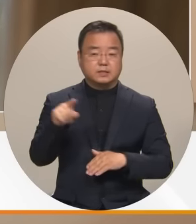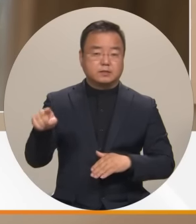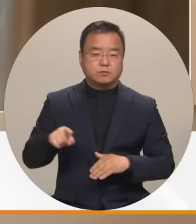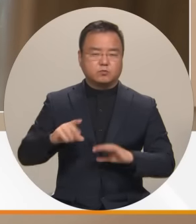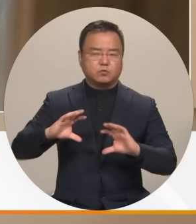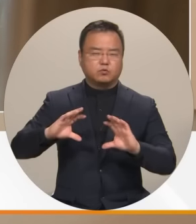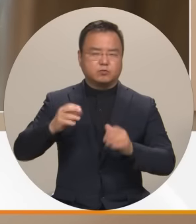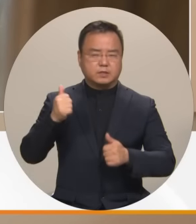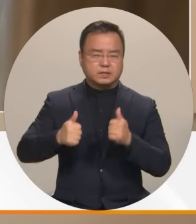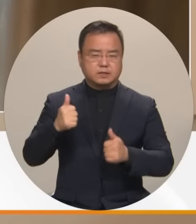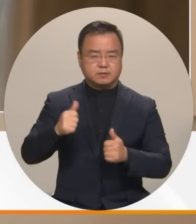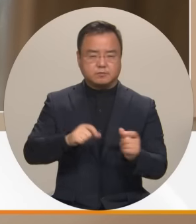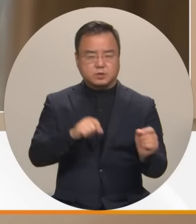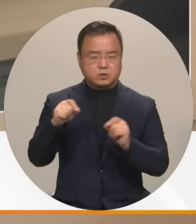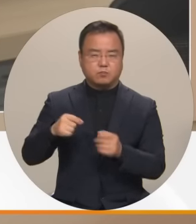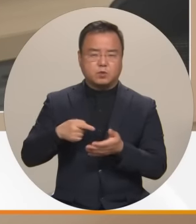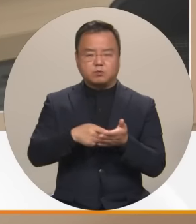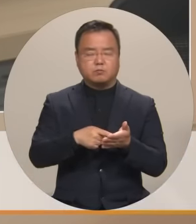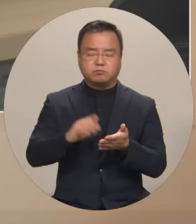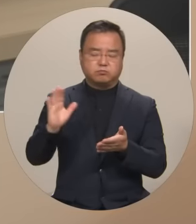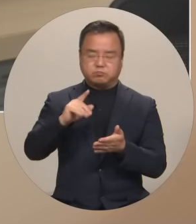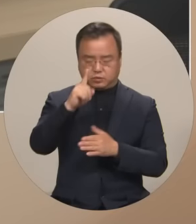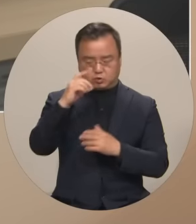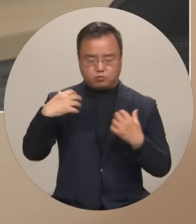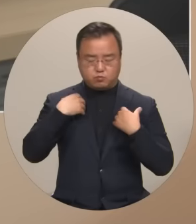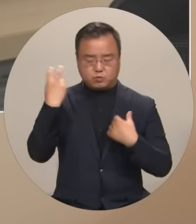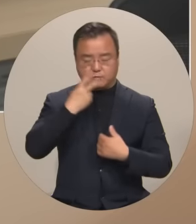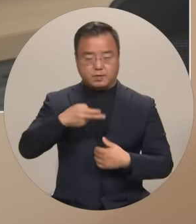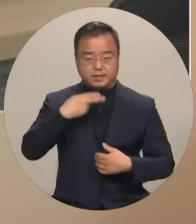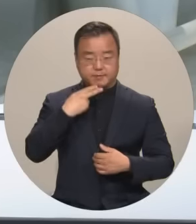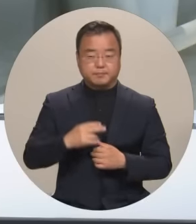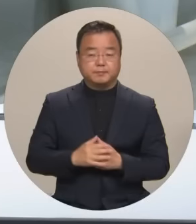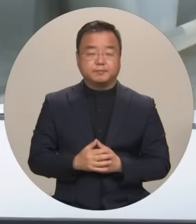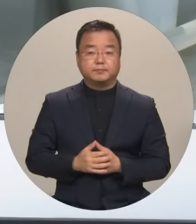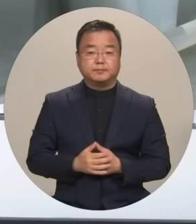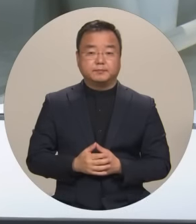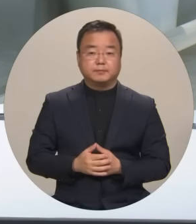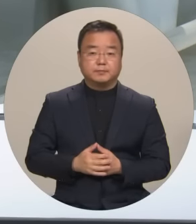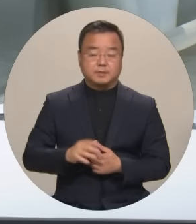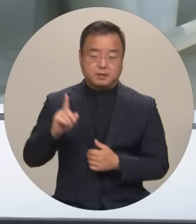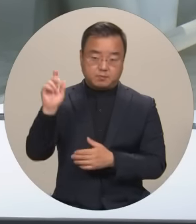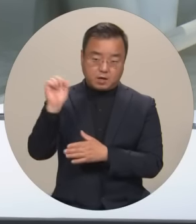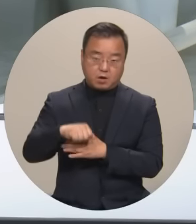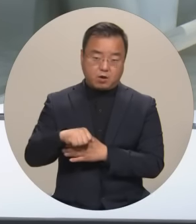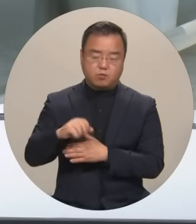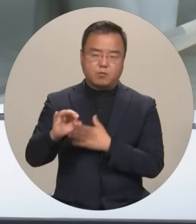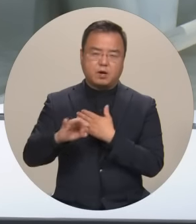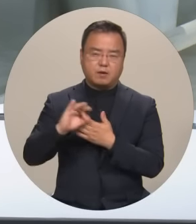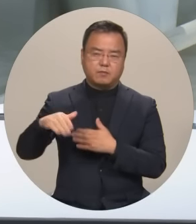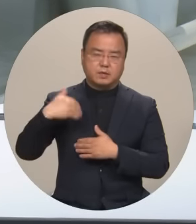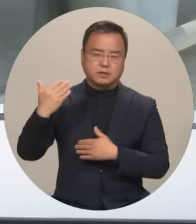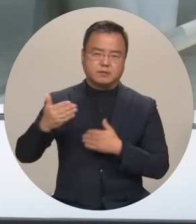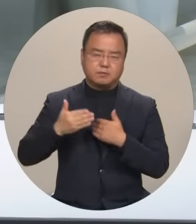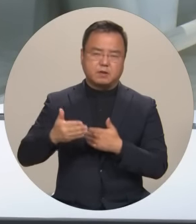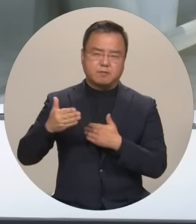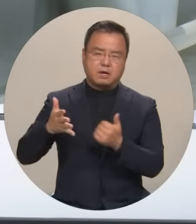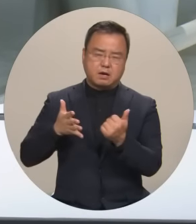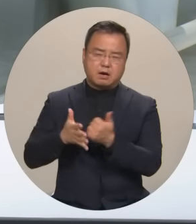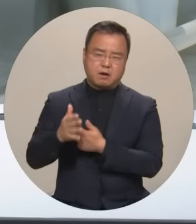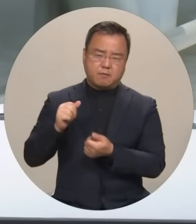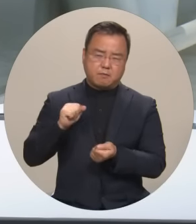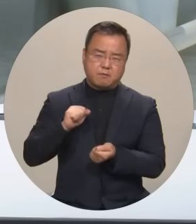연기 등을 요청했지만 정부는 고려하지 않고 있다고 일축했습니다네 이게 한번 허용해 주기 시작하면 걷잡을 수 없는 부분이 있기